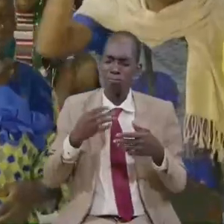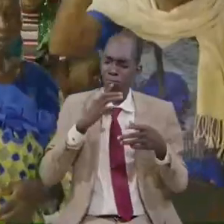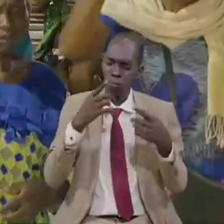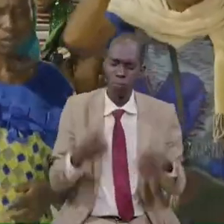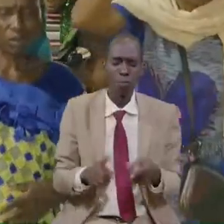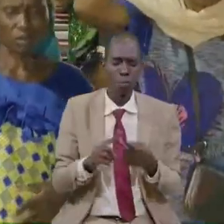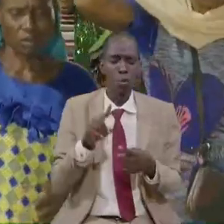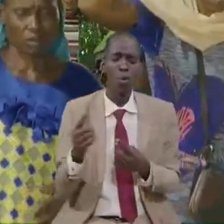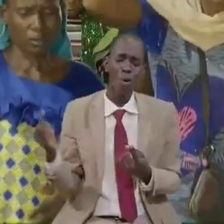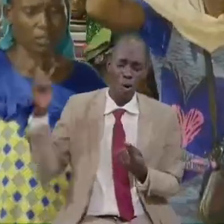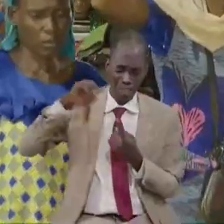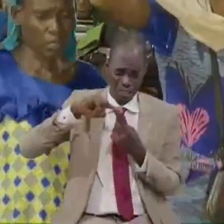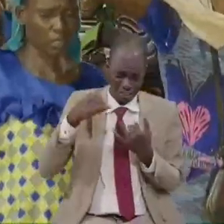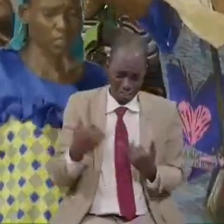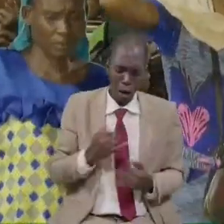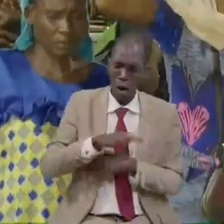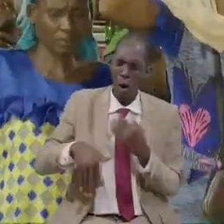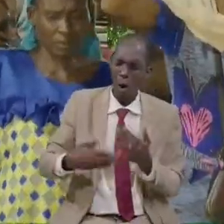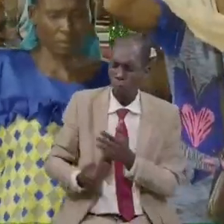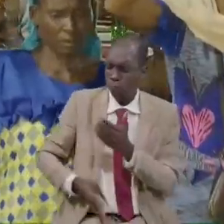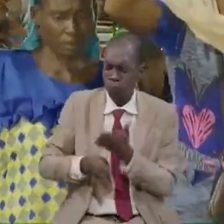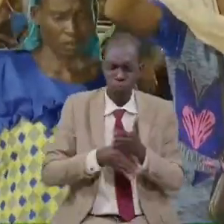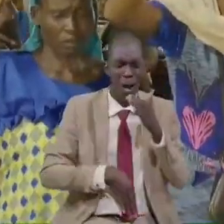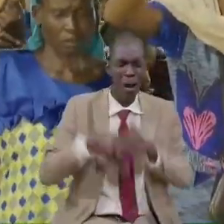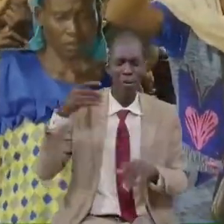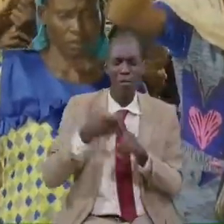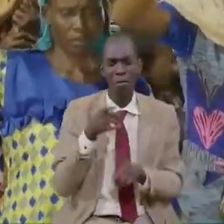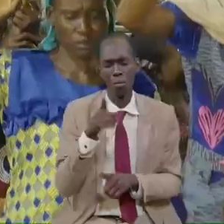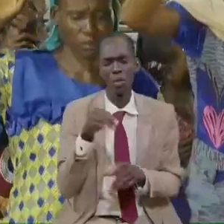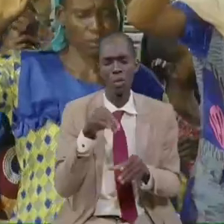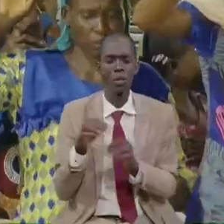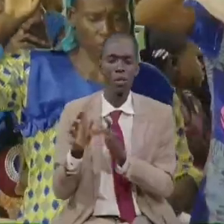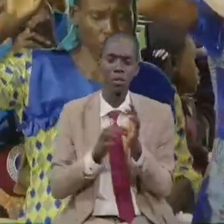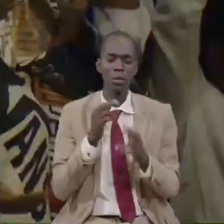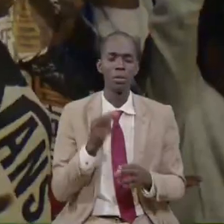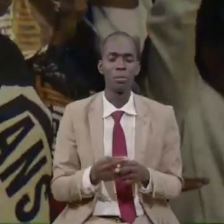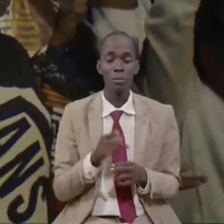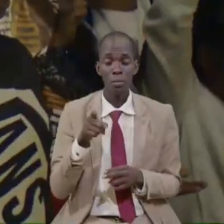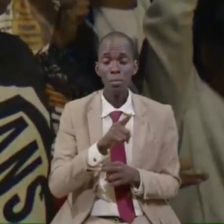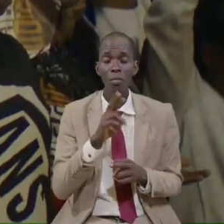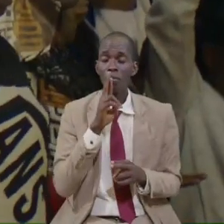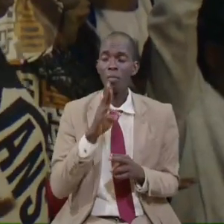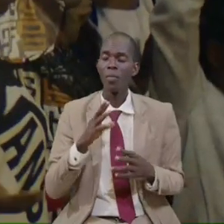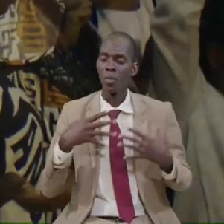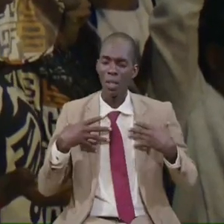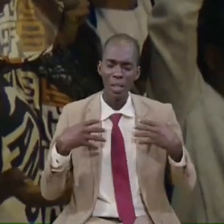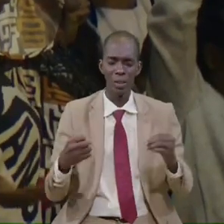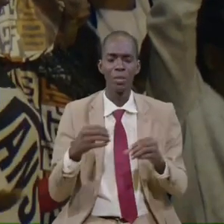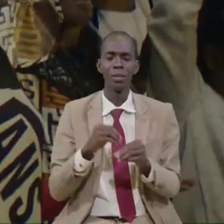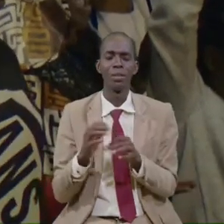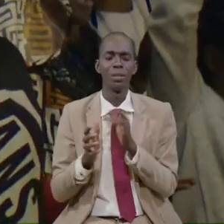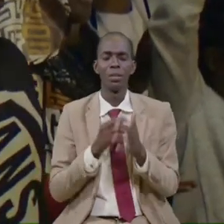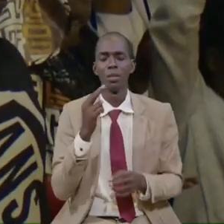jour sont chassés de vous soyez en guéris vous